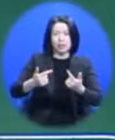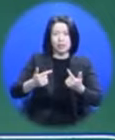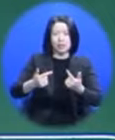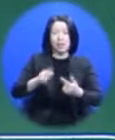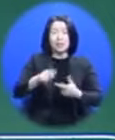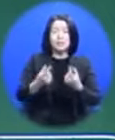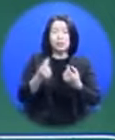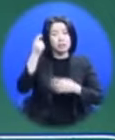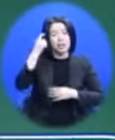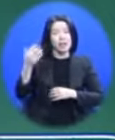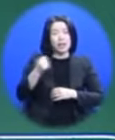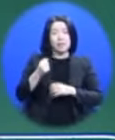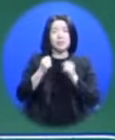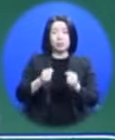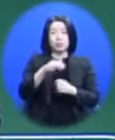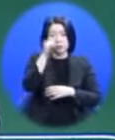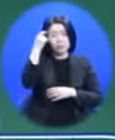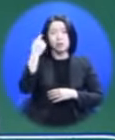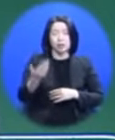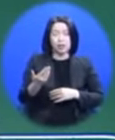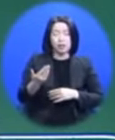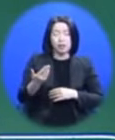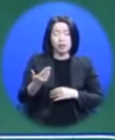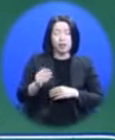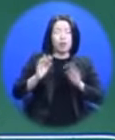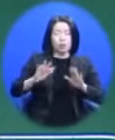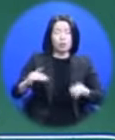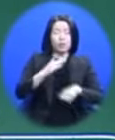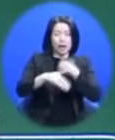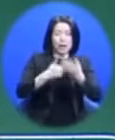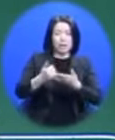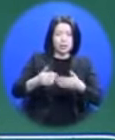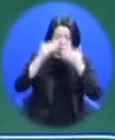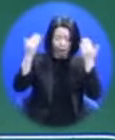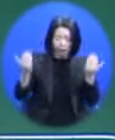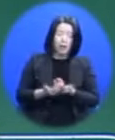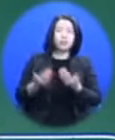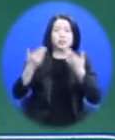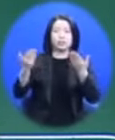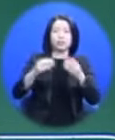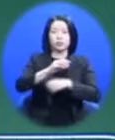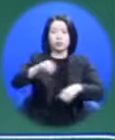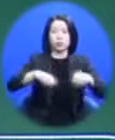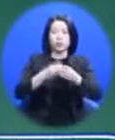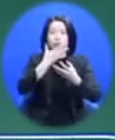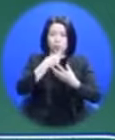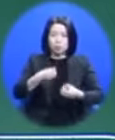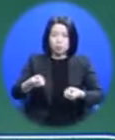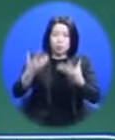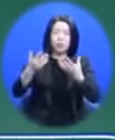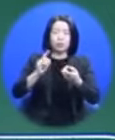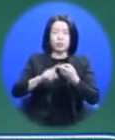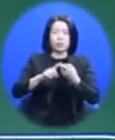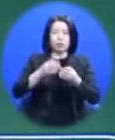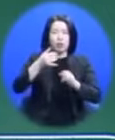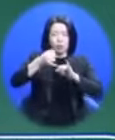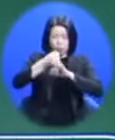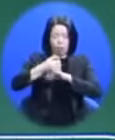분 있으세요? 하나님께 다 드리는 것이 오히려 큰 축복임을 꼭 기억하시기를